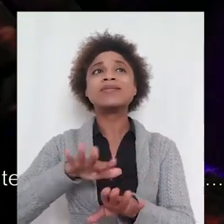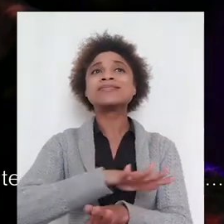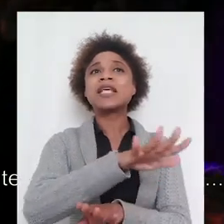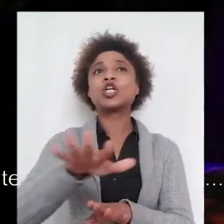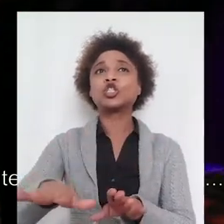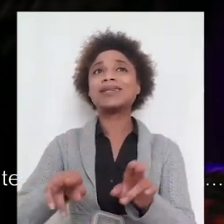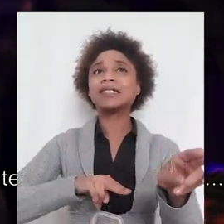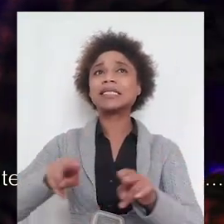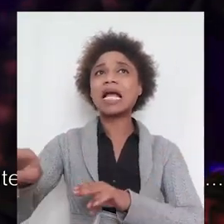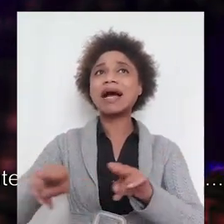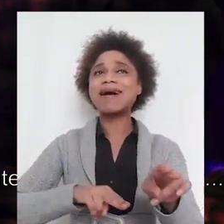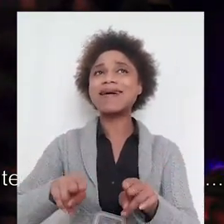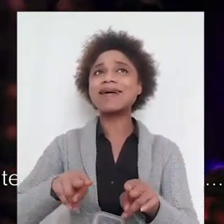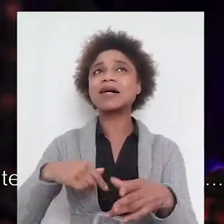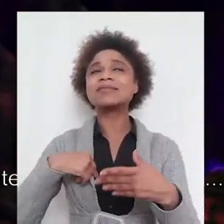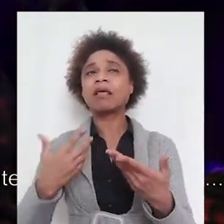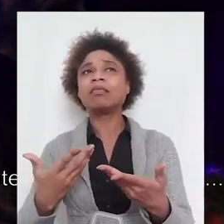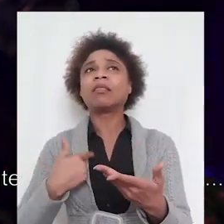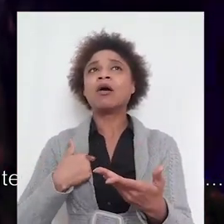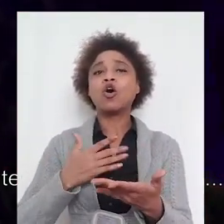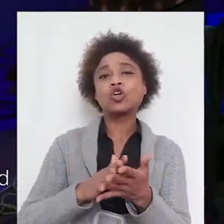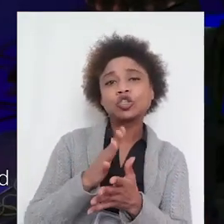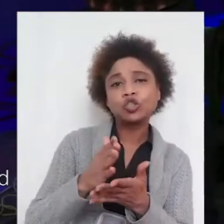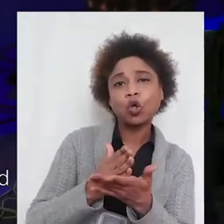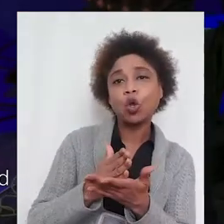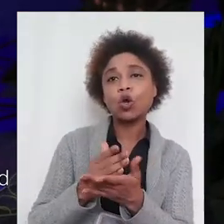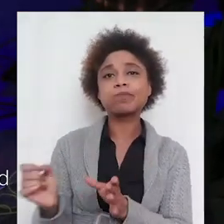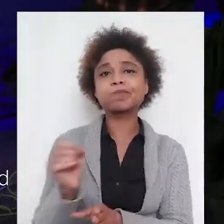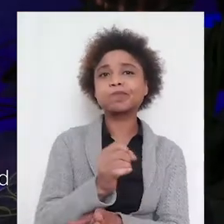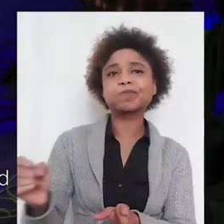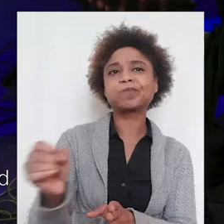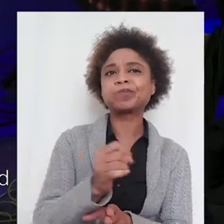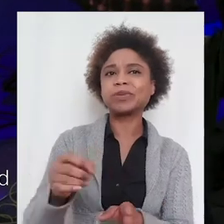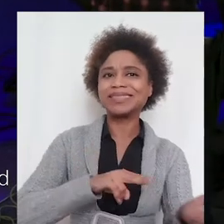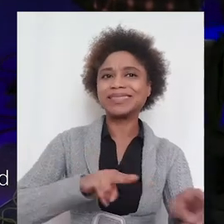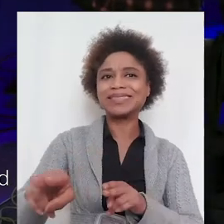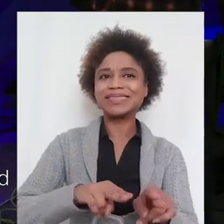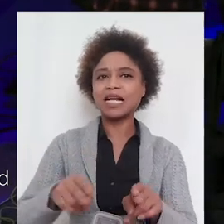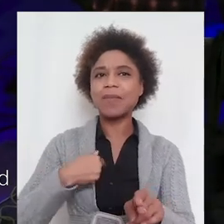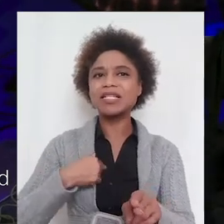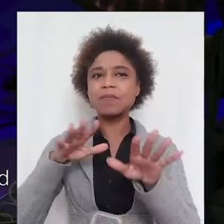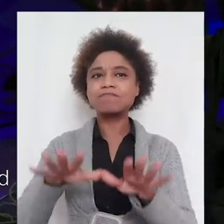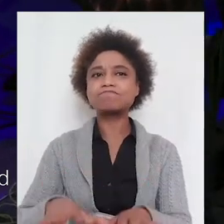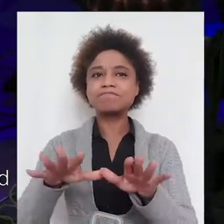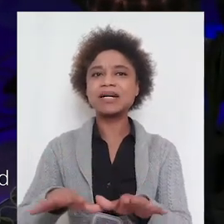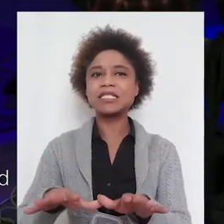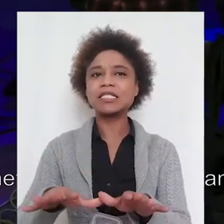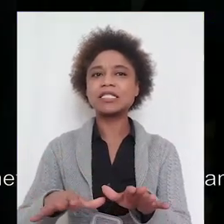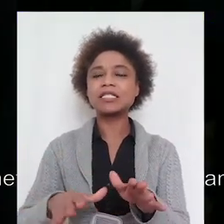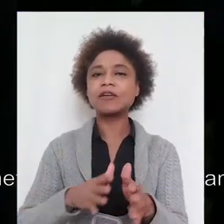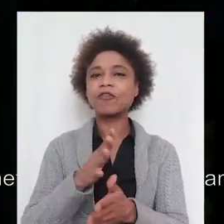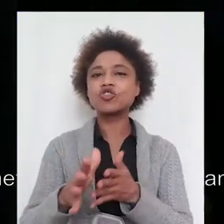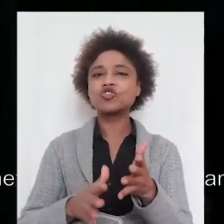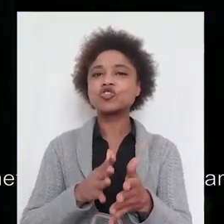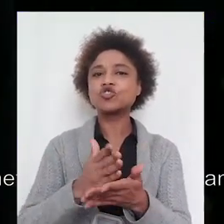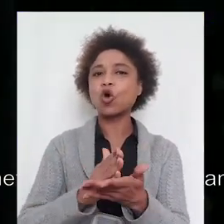tolken in te impliceren in het theater en niet zeg maar alleen passieve tolken zelf en dat vind ik heel erg mooi. Je